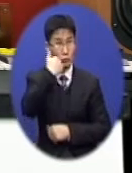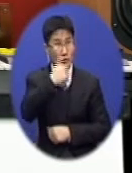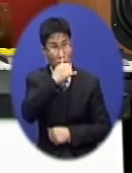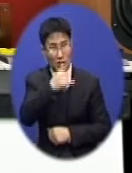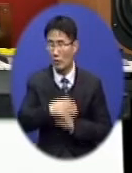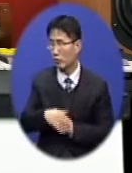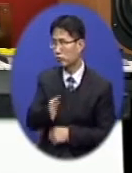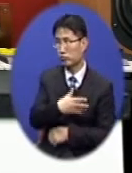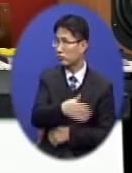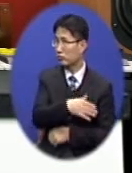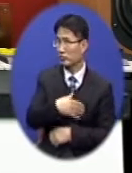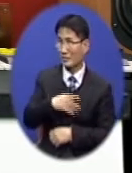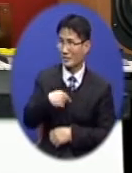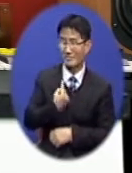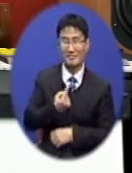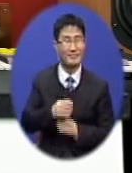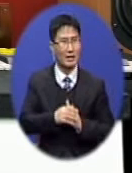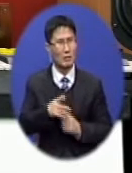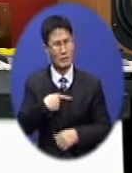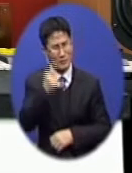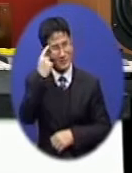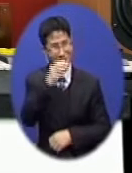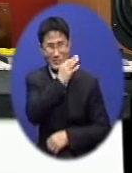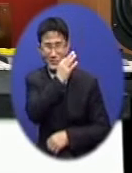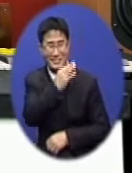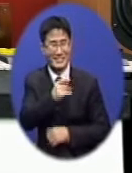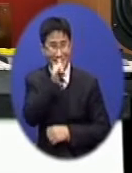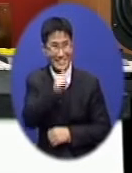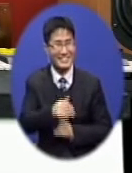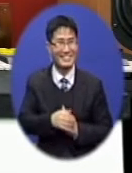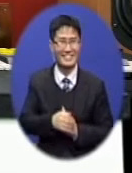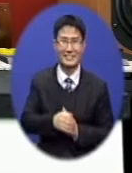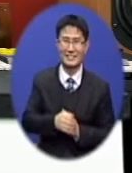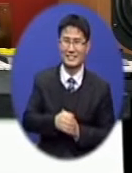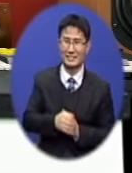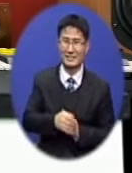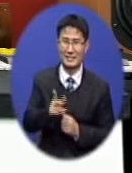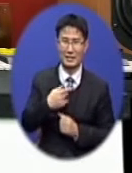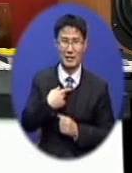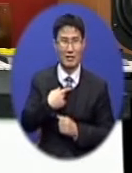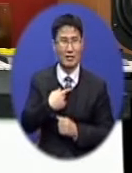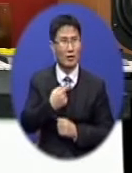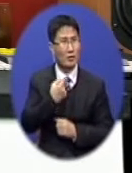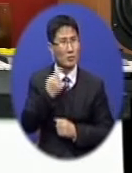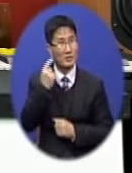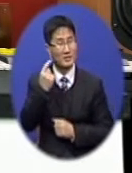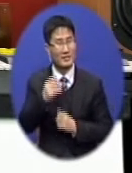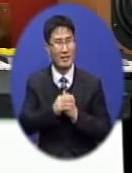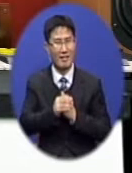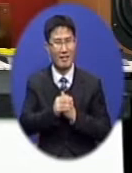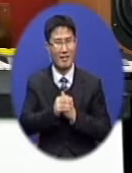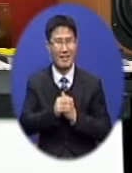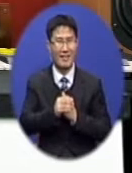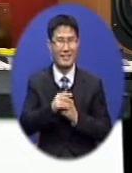아무도 없어요. 없으세요. 근데 왜 이렇게 쑥스러움을 많이 타시나요? 아, 목소리 들으니까요. 굉장히 애교도